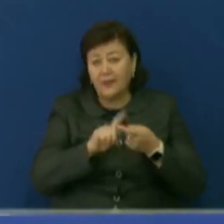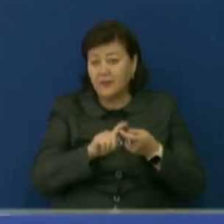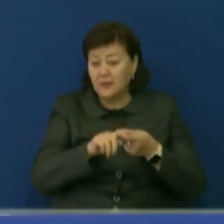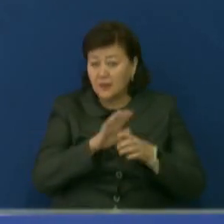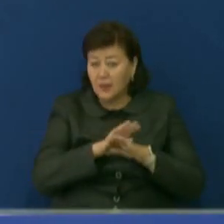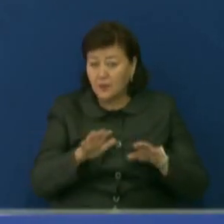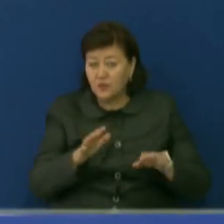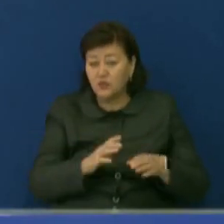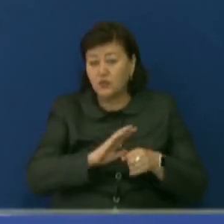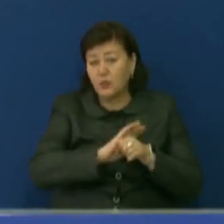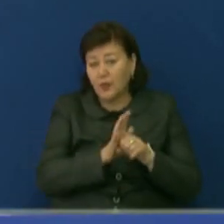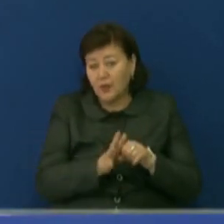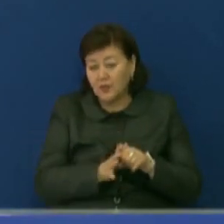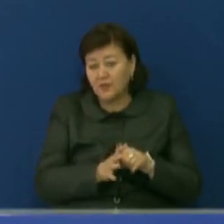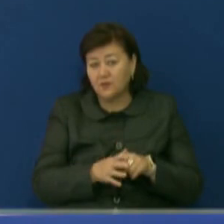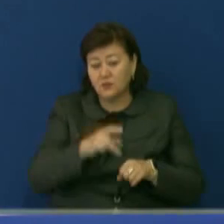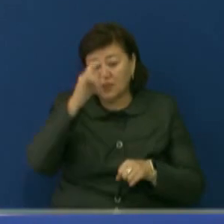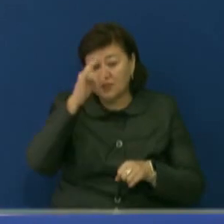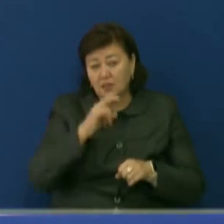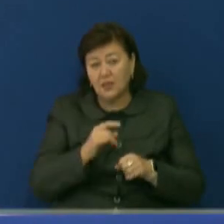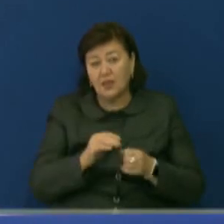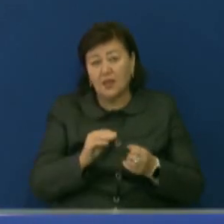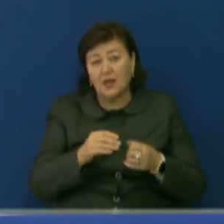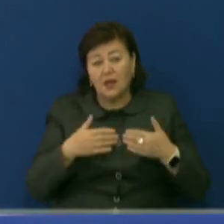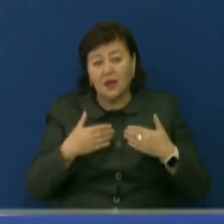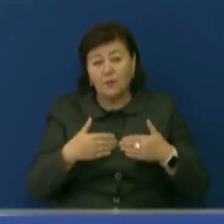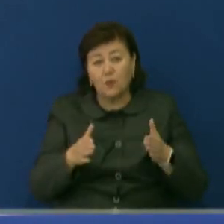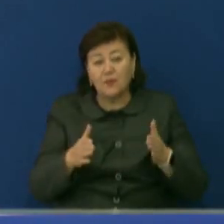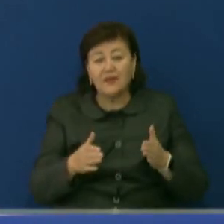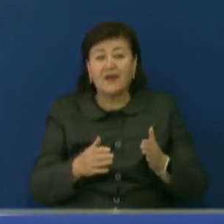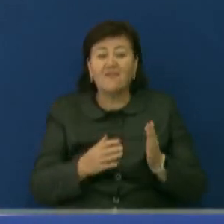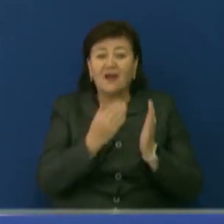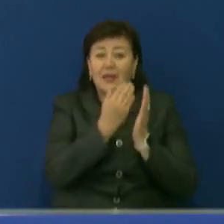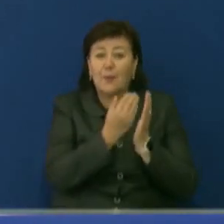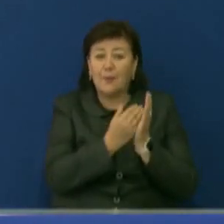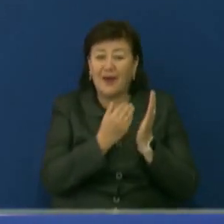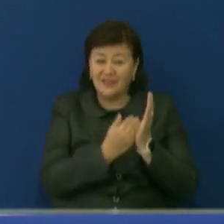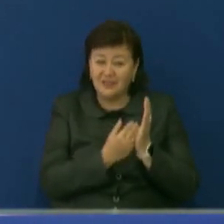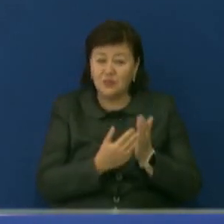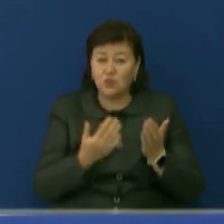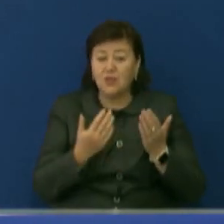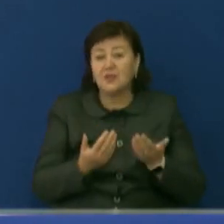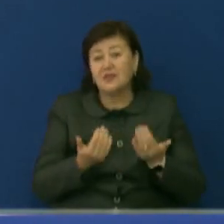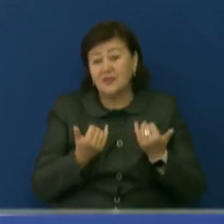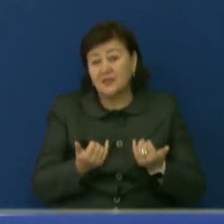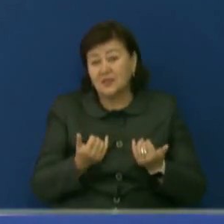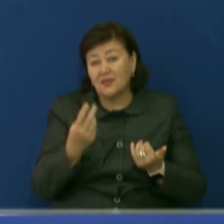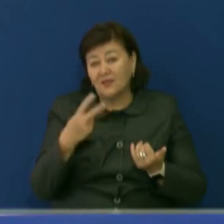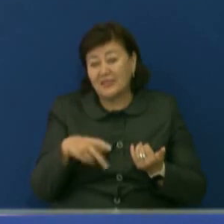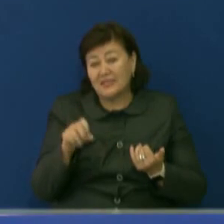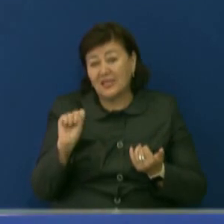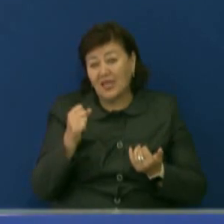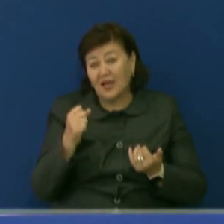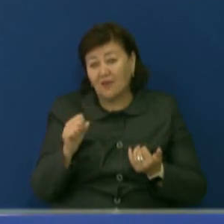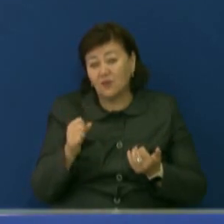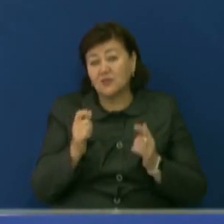коронавируса в Казахстане опубликовала матрицу оценки эпидемиологической ситуации в регионах Казахстана. По состоянию на 20 августа передает